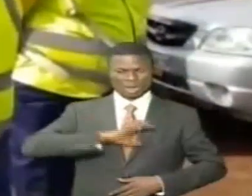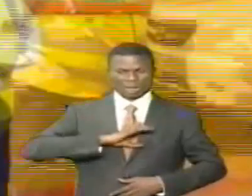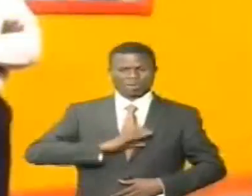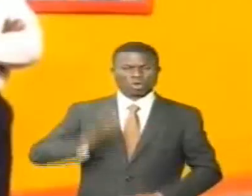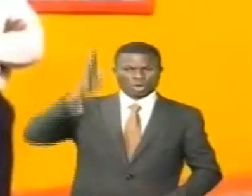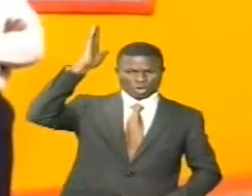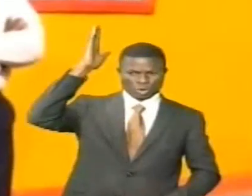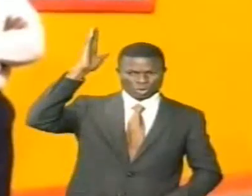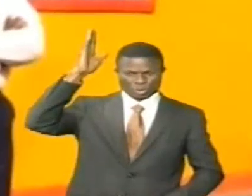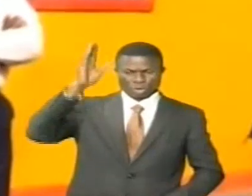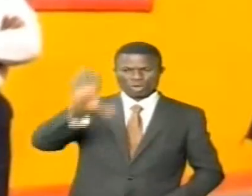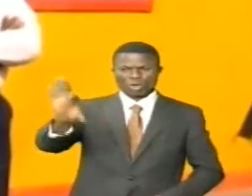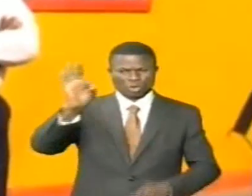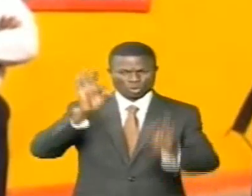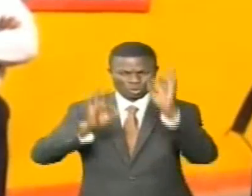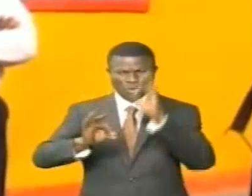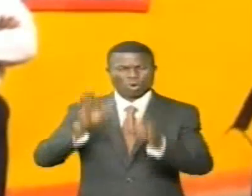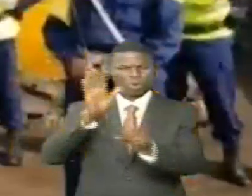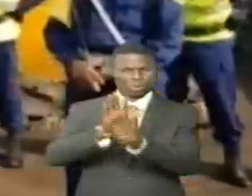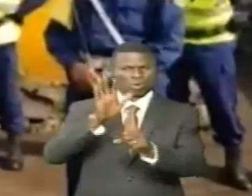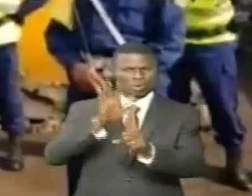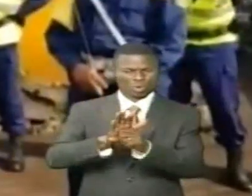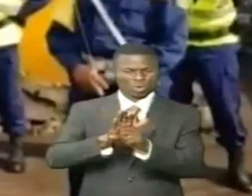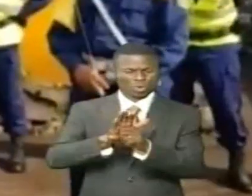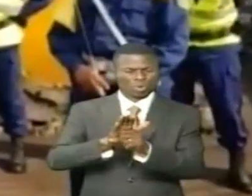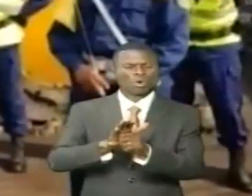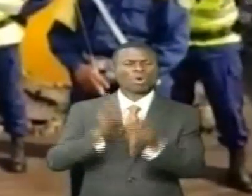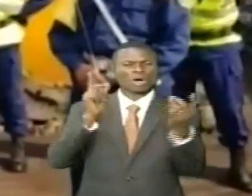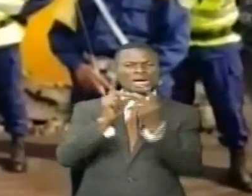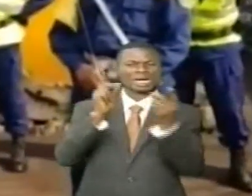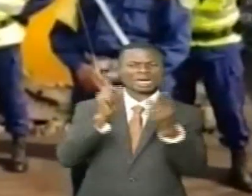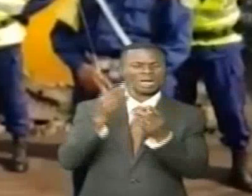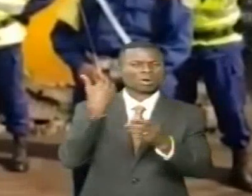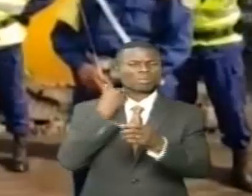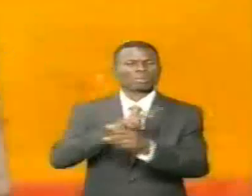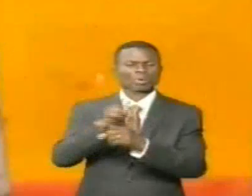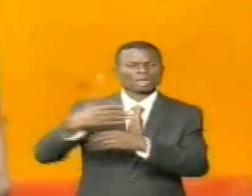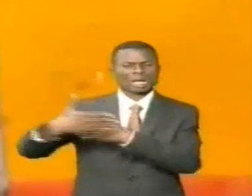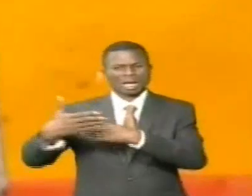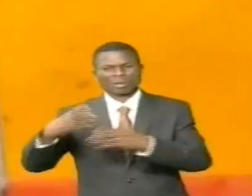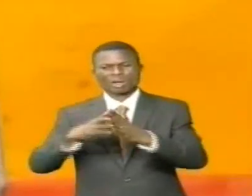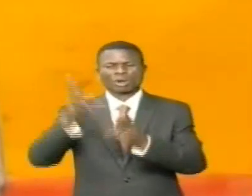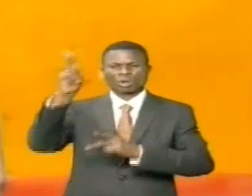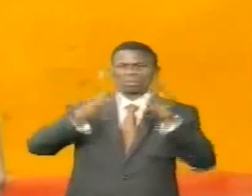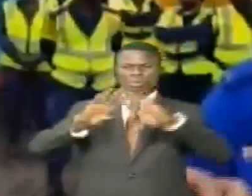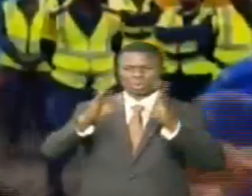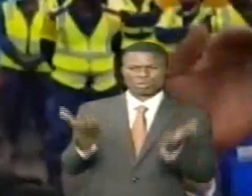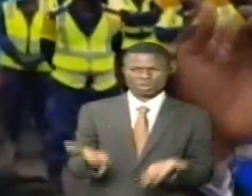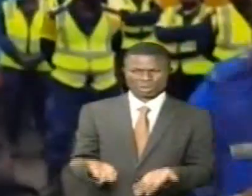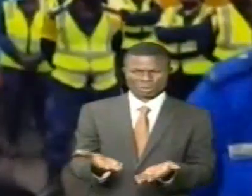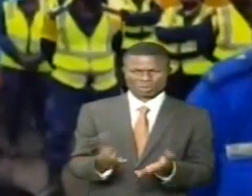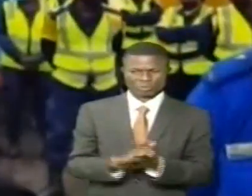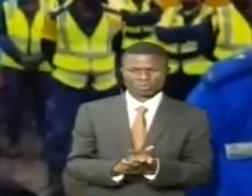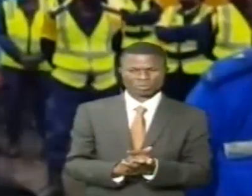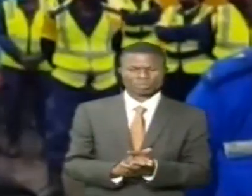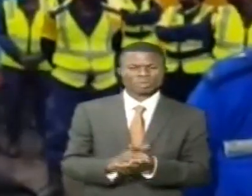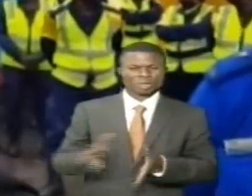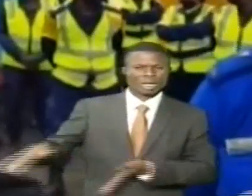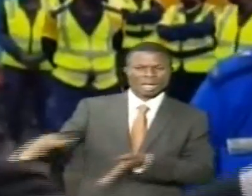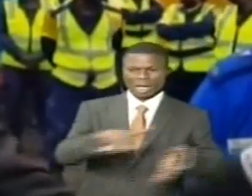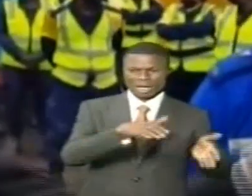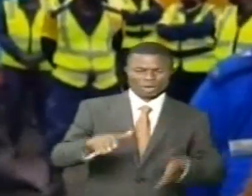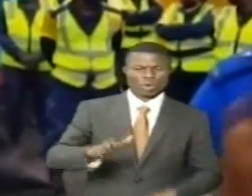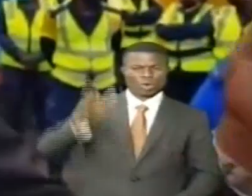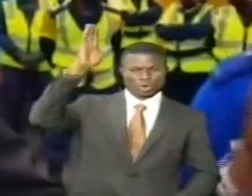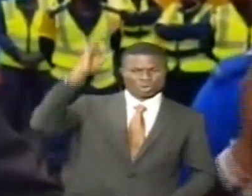été ciblés car ils sont beaucoup plus exposés comme ils sont toujours en contact avec le public. Ils sont sur la route. Et